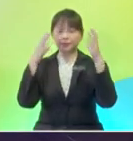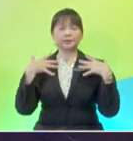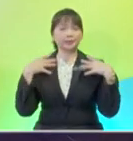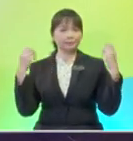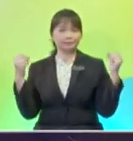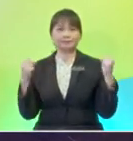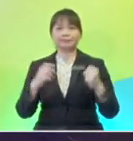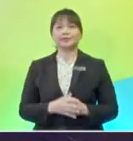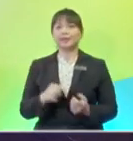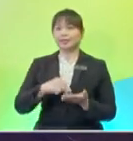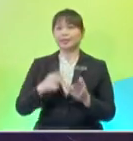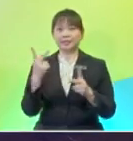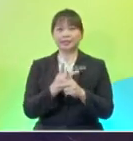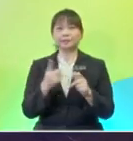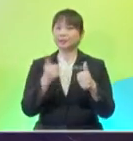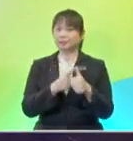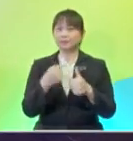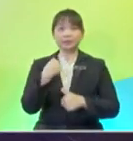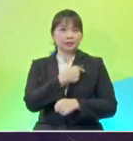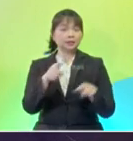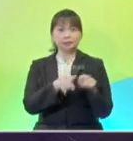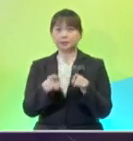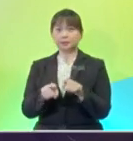ini kali pertama kita bersama